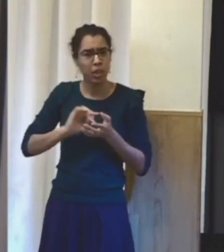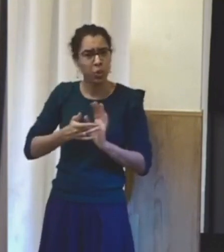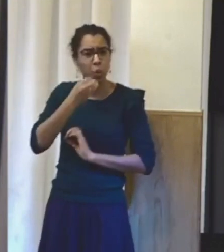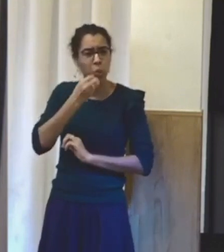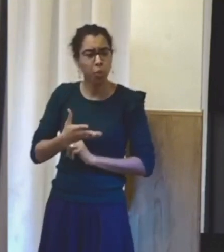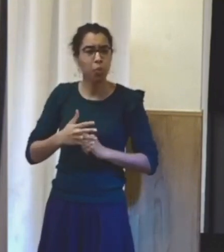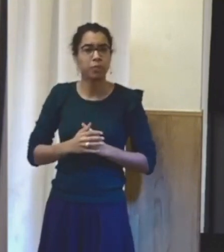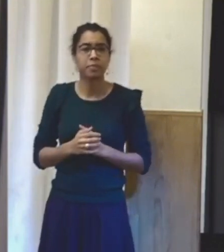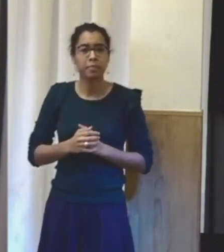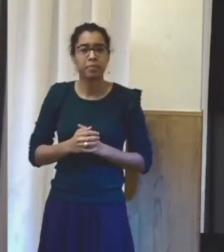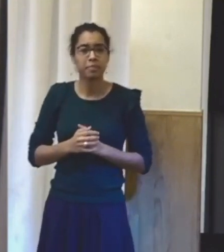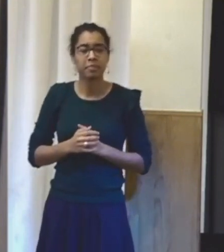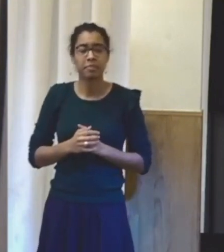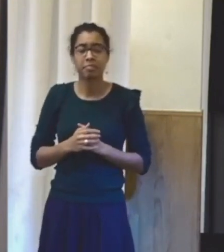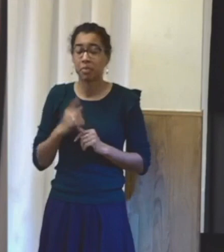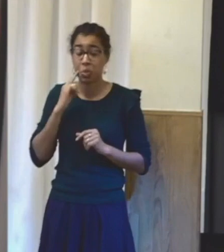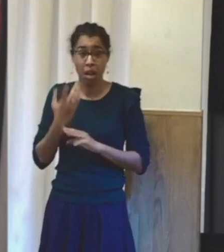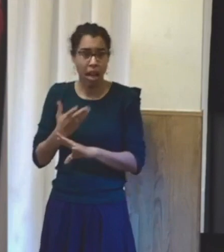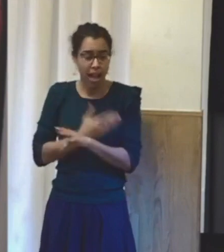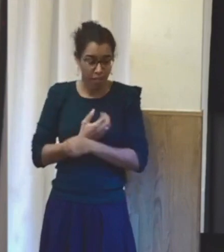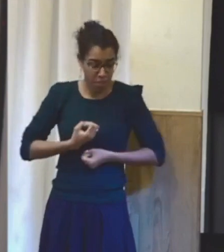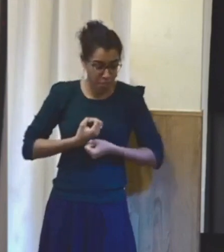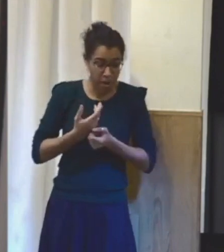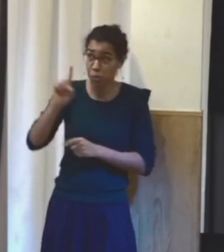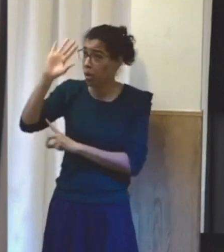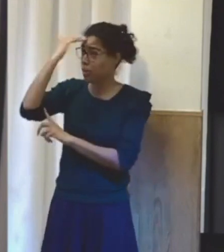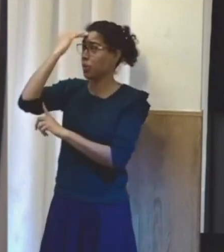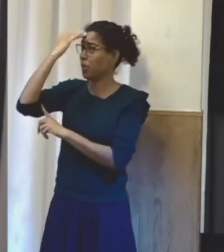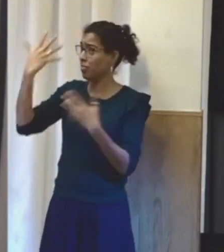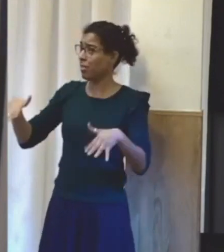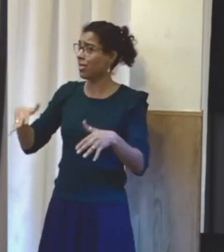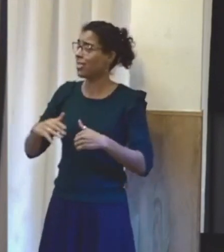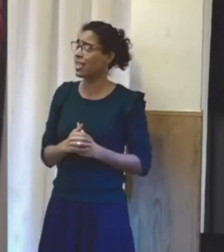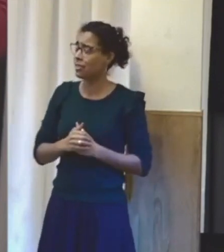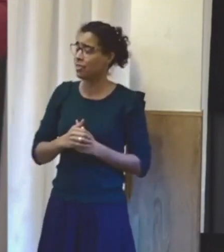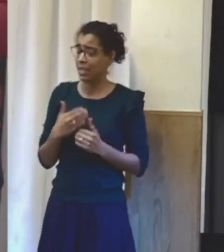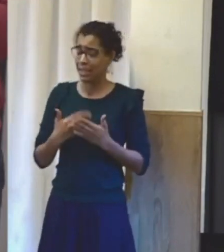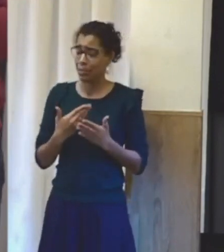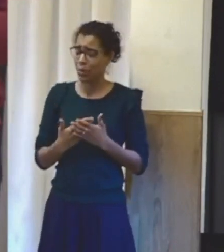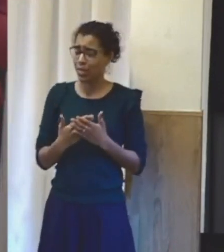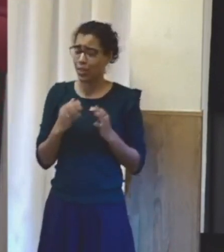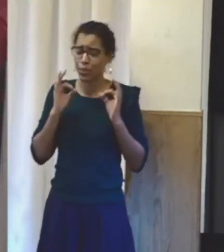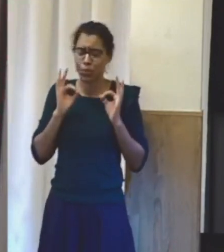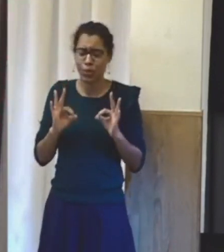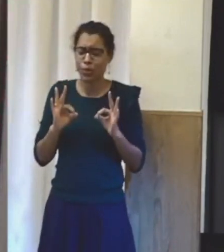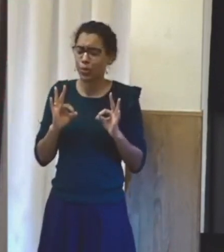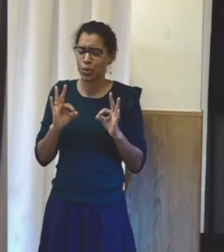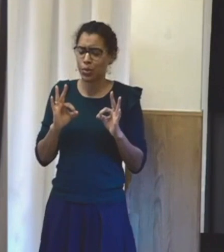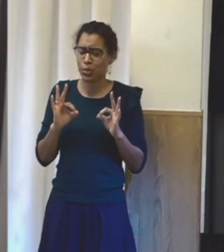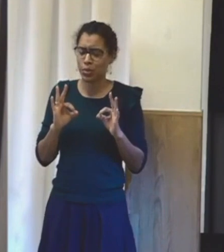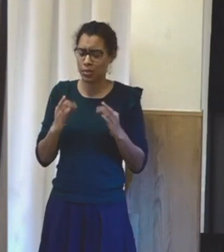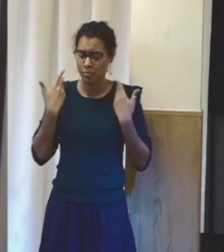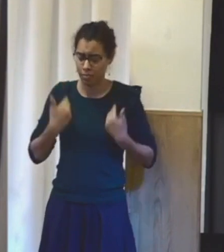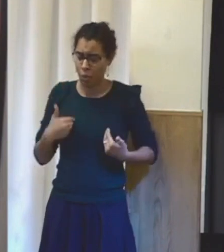merveille. Seigneur, avant même que nous prononçons quoi que ce soit, tu le sais déjà. Et c'est pourquoi je veux simplement encore me remettre entre